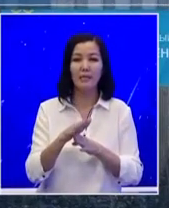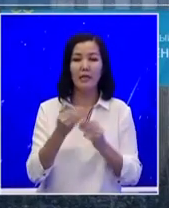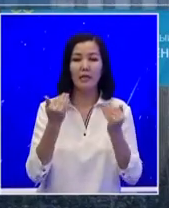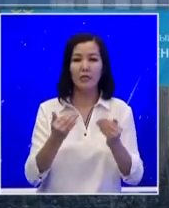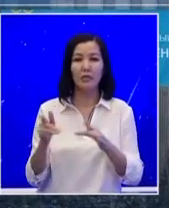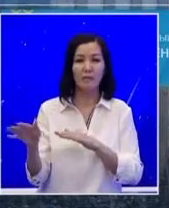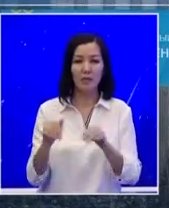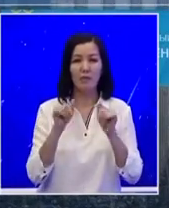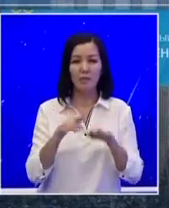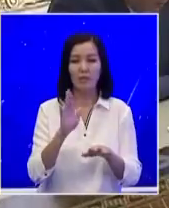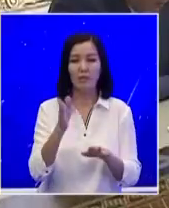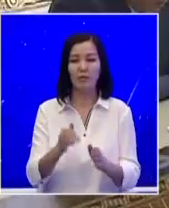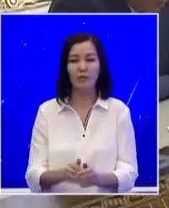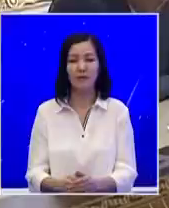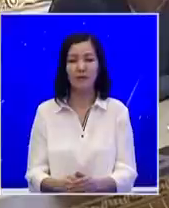мер.